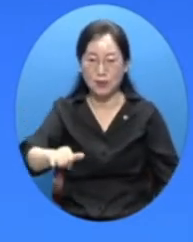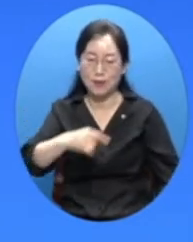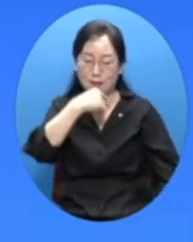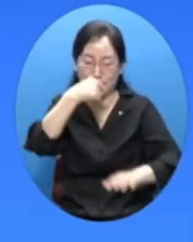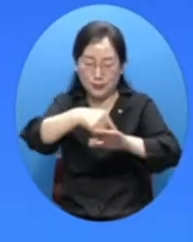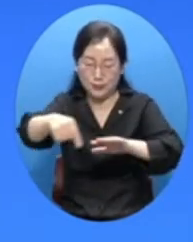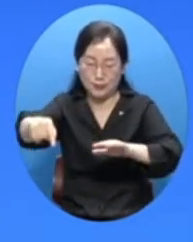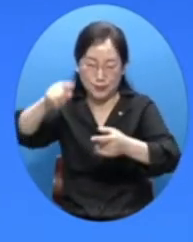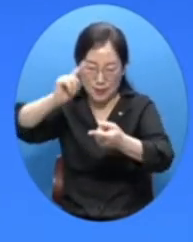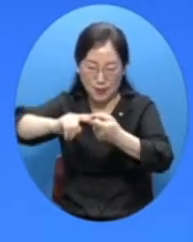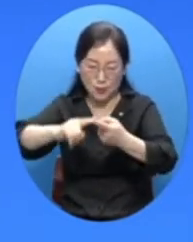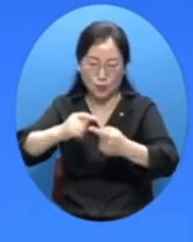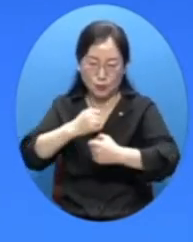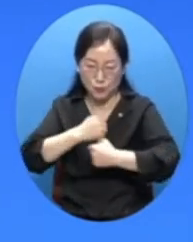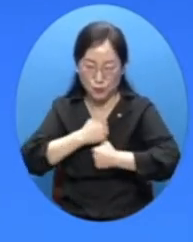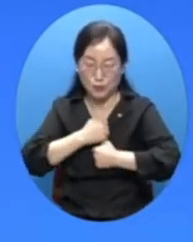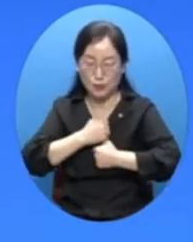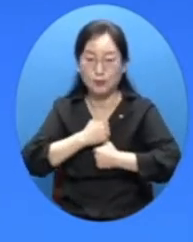원했는데